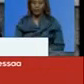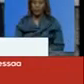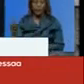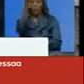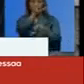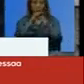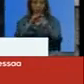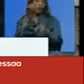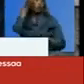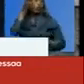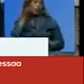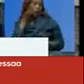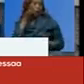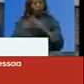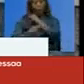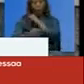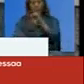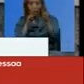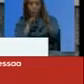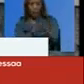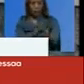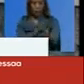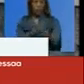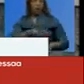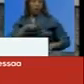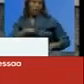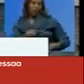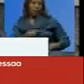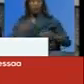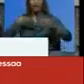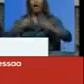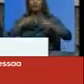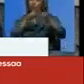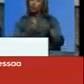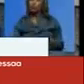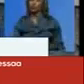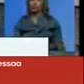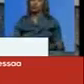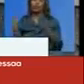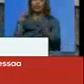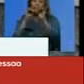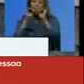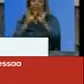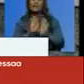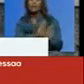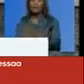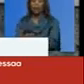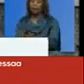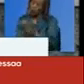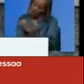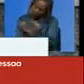በብሔር በጾታ በፖለቲካ አመለካከት በሃይማኖት ያሉ ልዩነቶች እንደ በረከትነታቸው